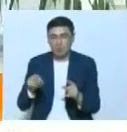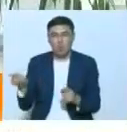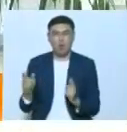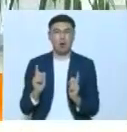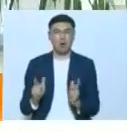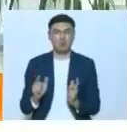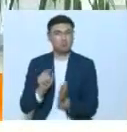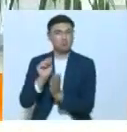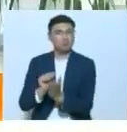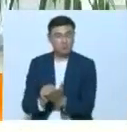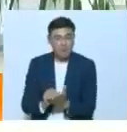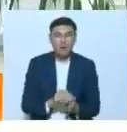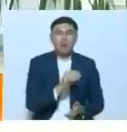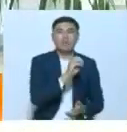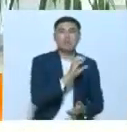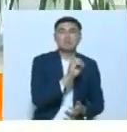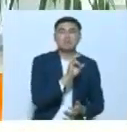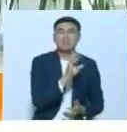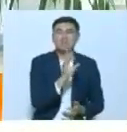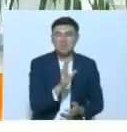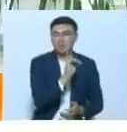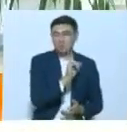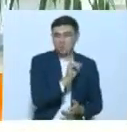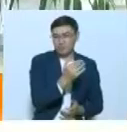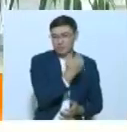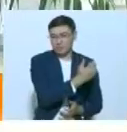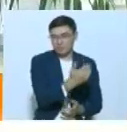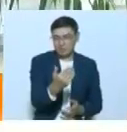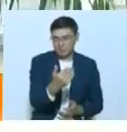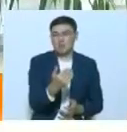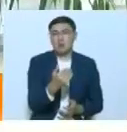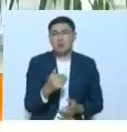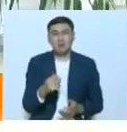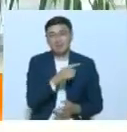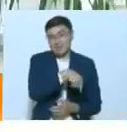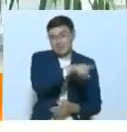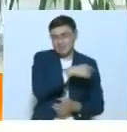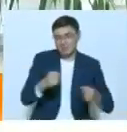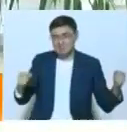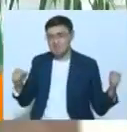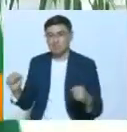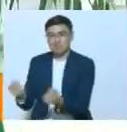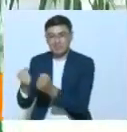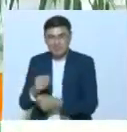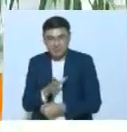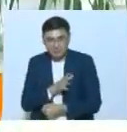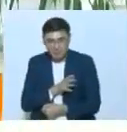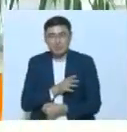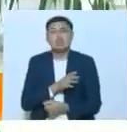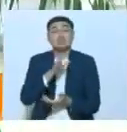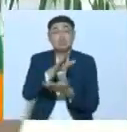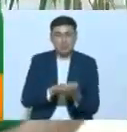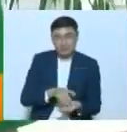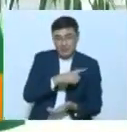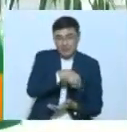Сол Есенов университетінің әртүрлі факультеттері басшыларының қолдауымен осы тақырыпты алып кетсе ары